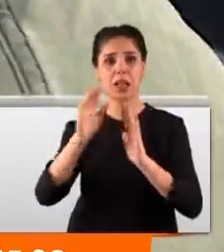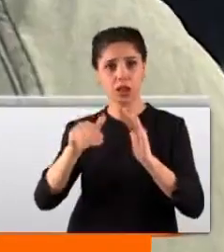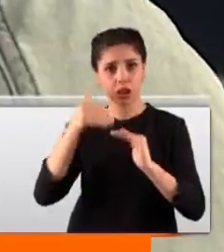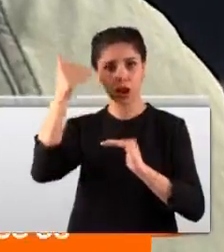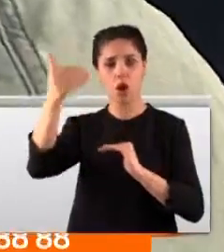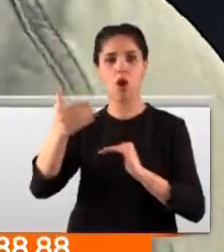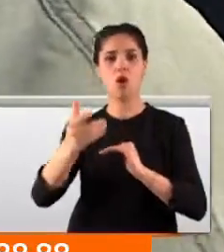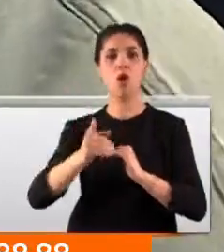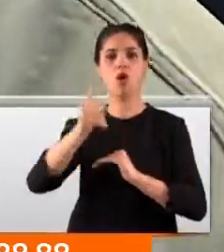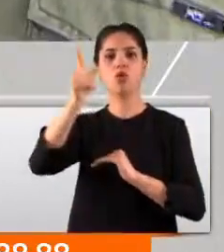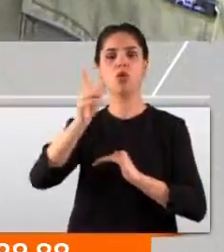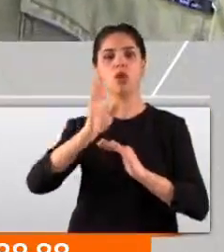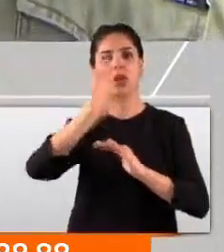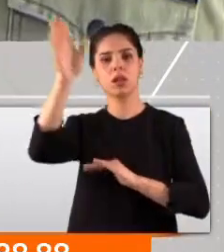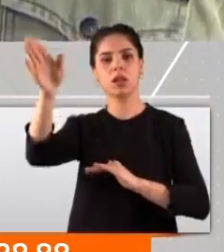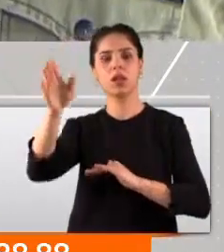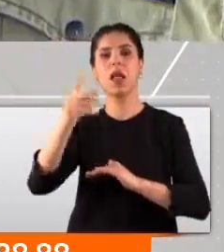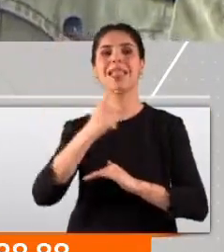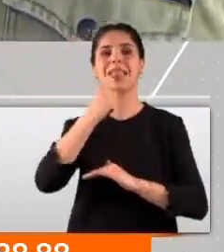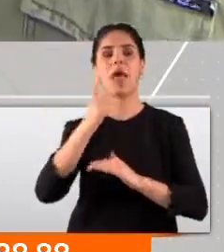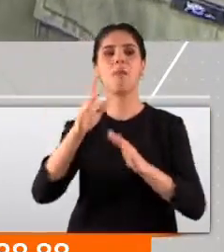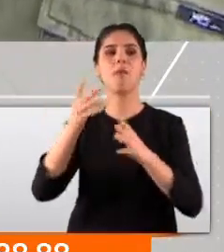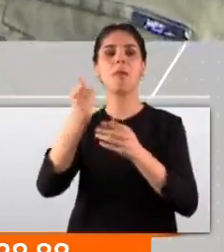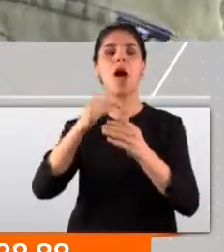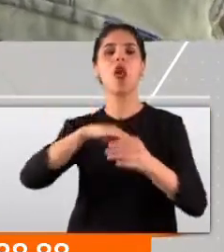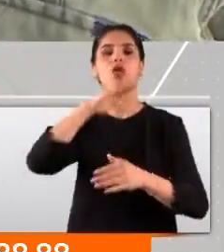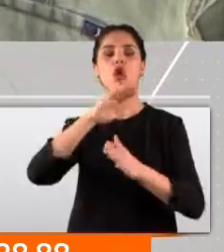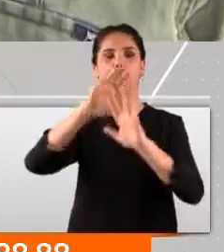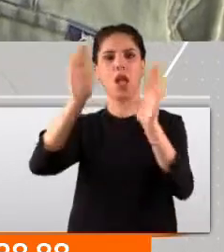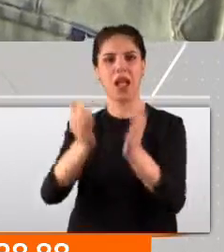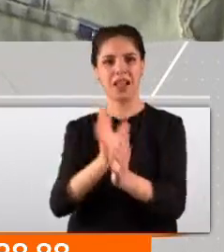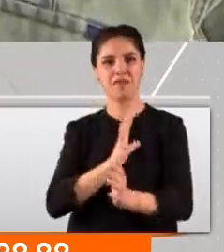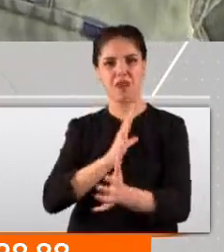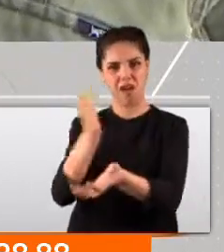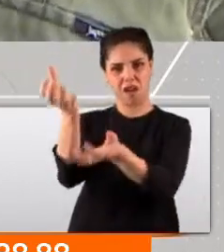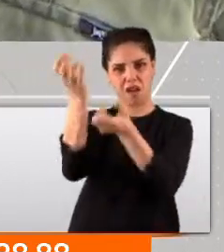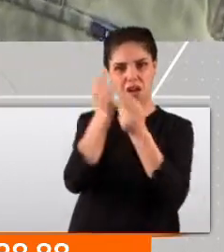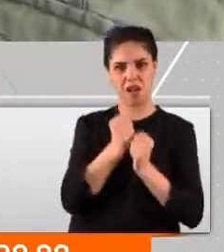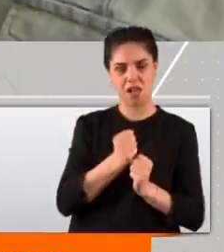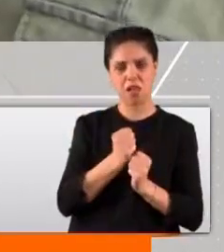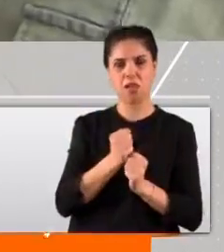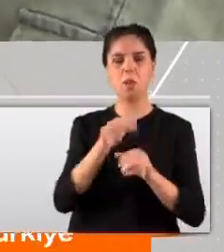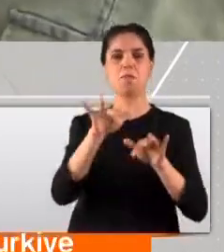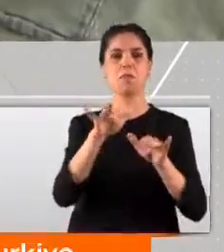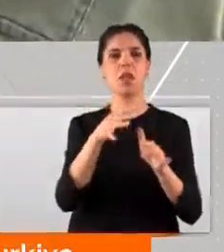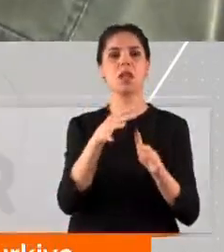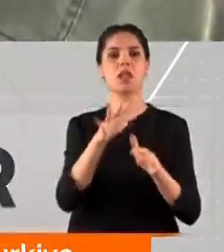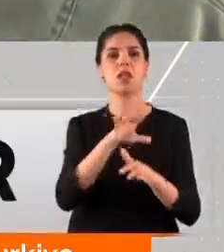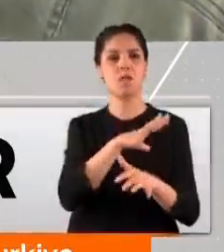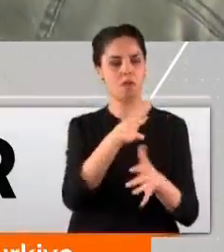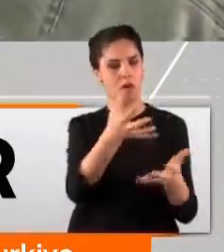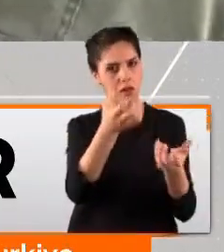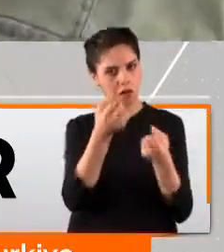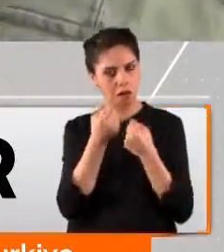direkt yukarıya doğru çıkıyorlar. Çelik kasayı alıyorlar. Çelik kasayı bindirdikten sonra laptopa geliyorlar. Laptopları da